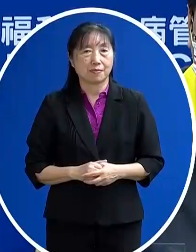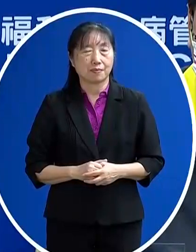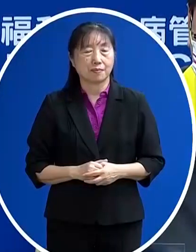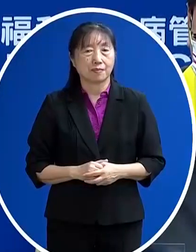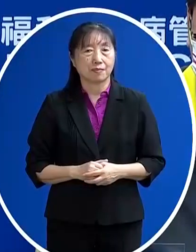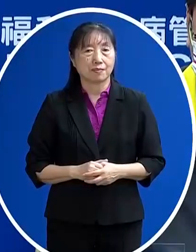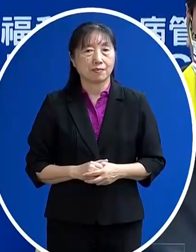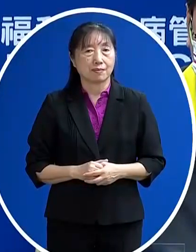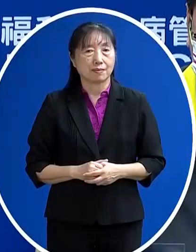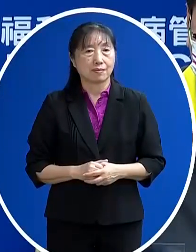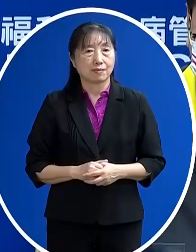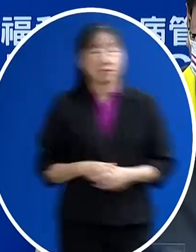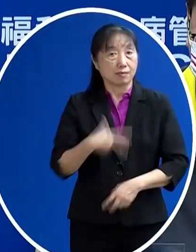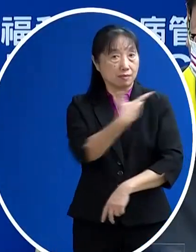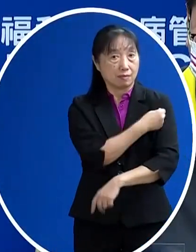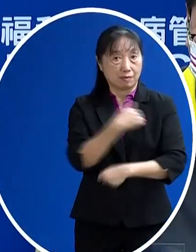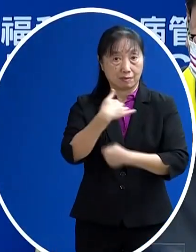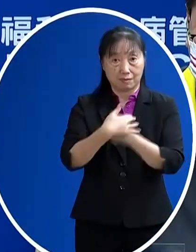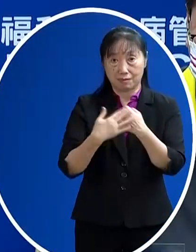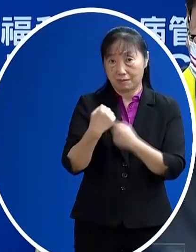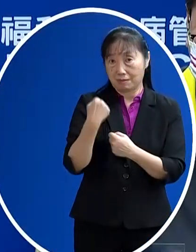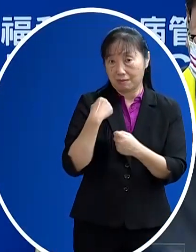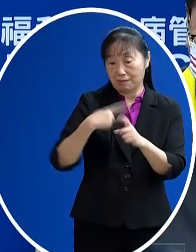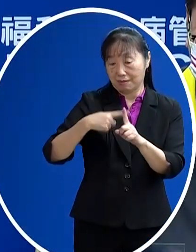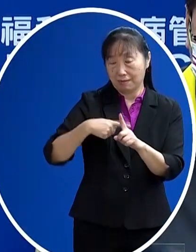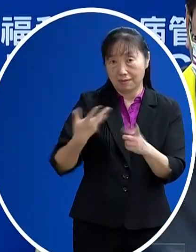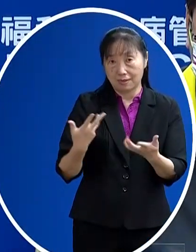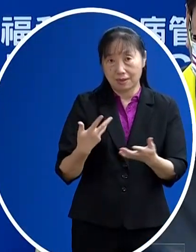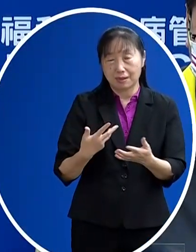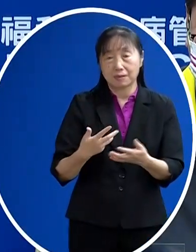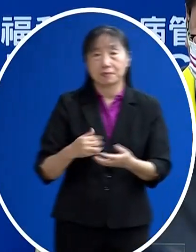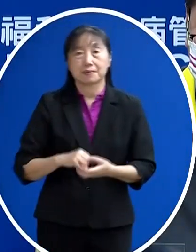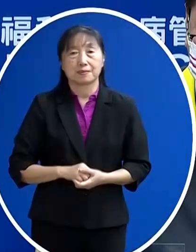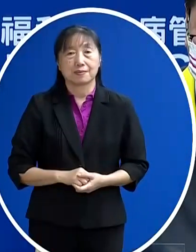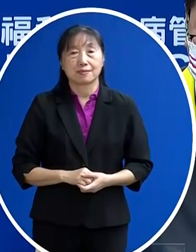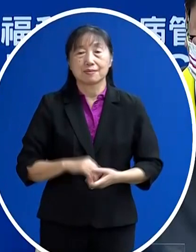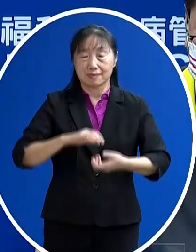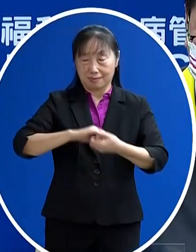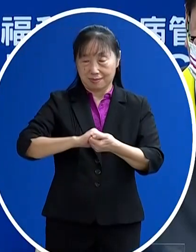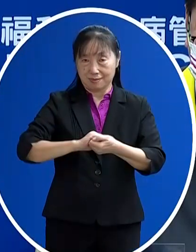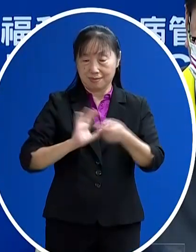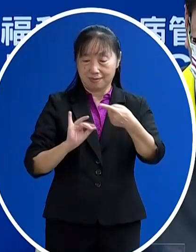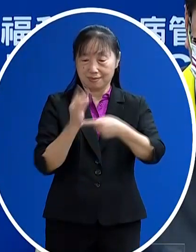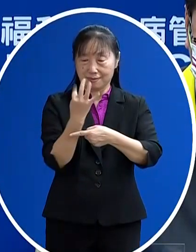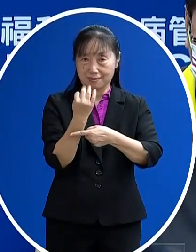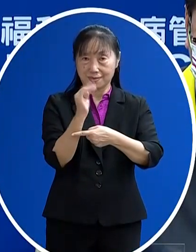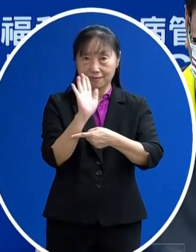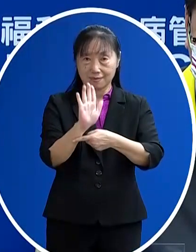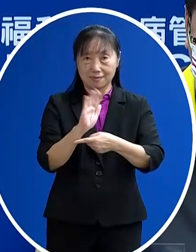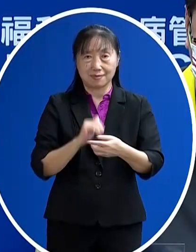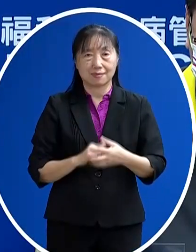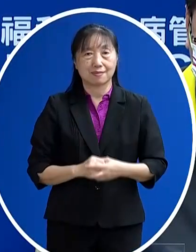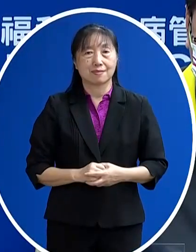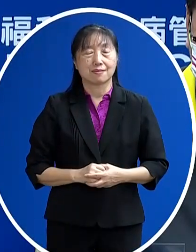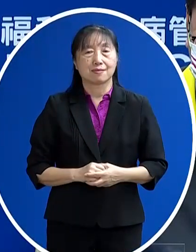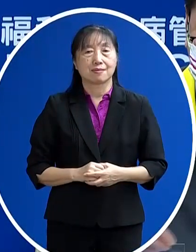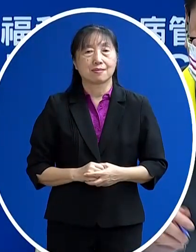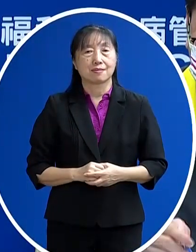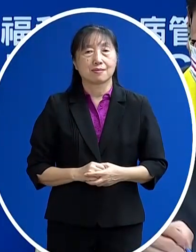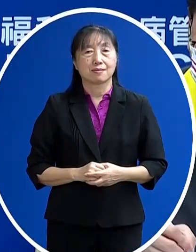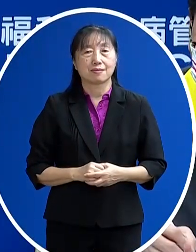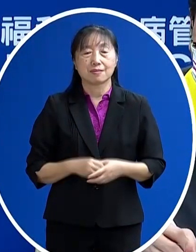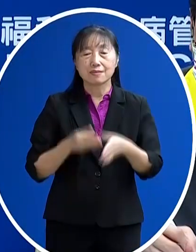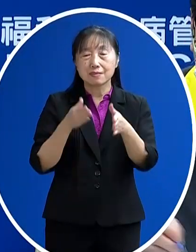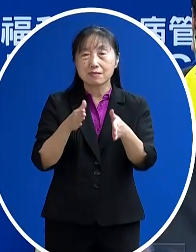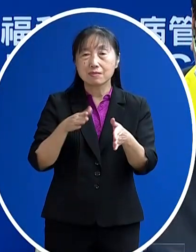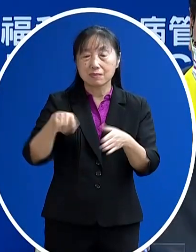疫苗的保护力上面到达一定的比例，那但是在整体